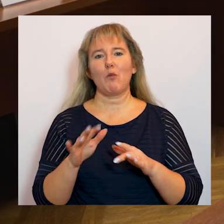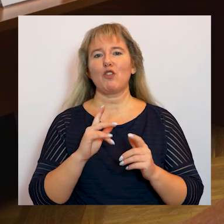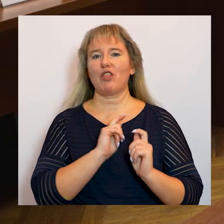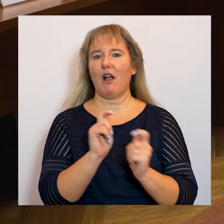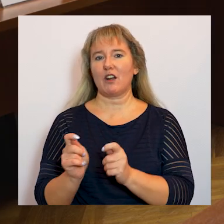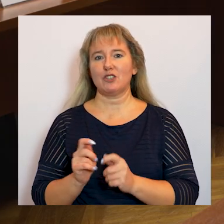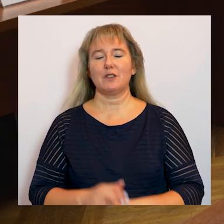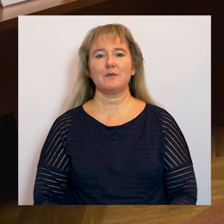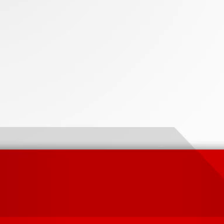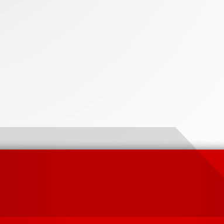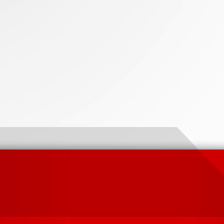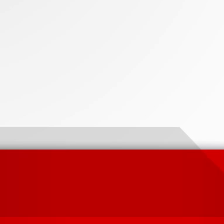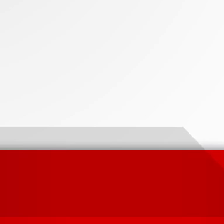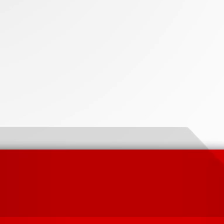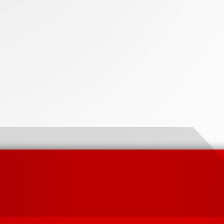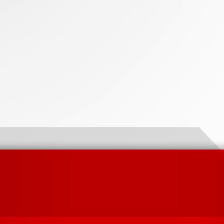церемонии награждения.